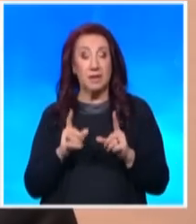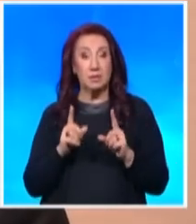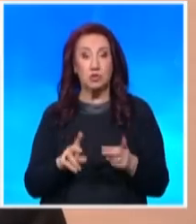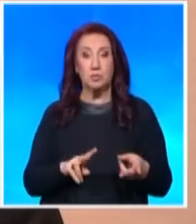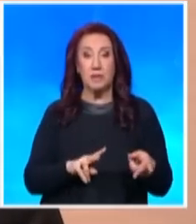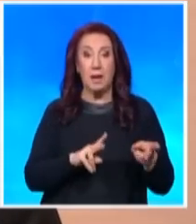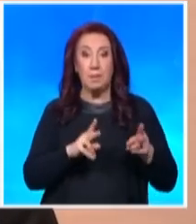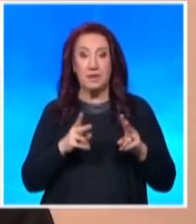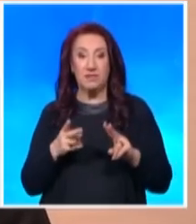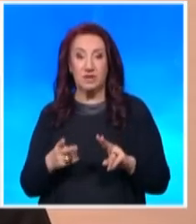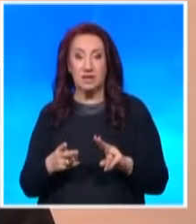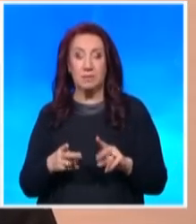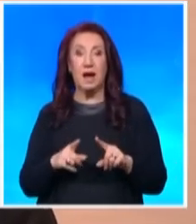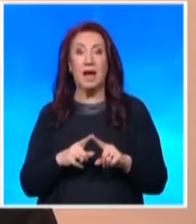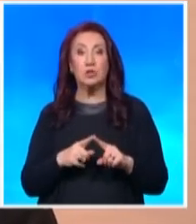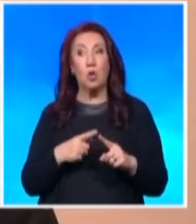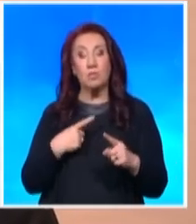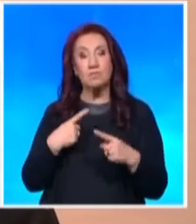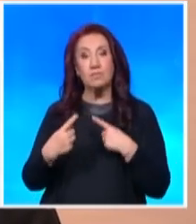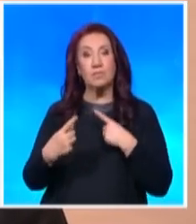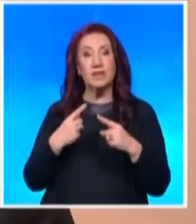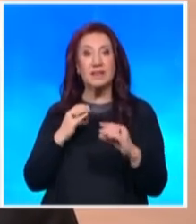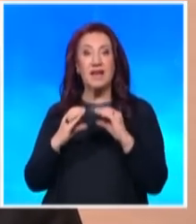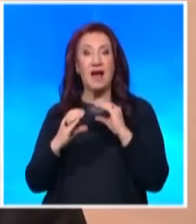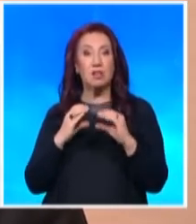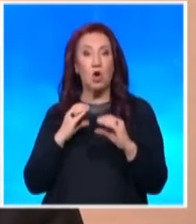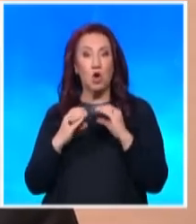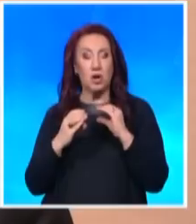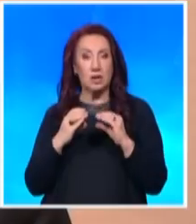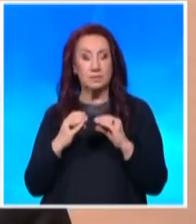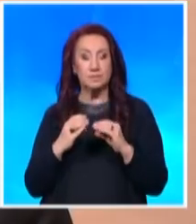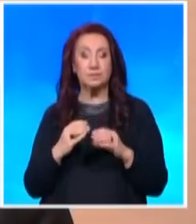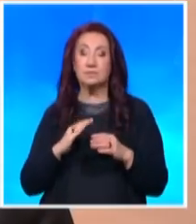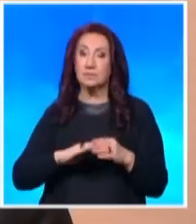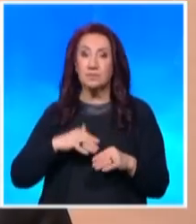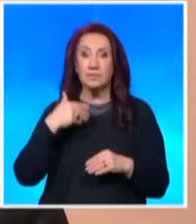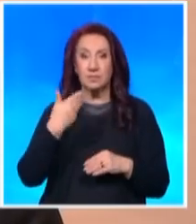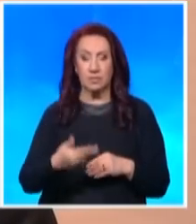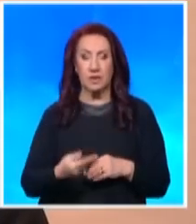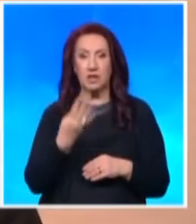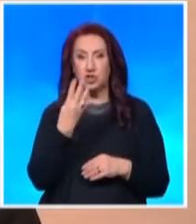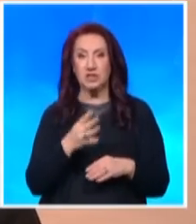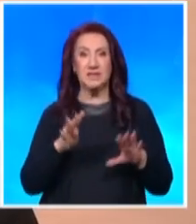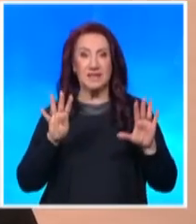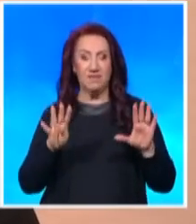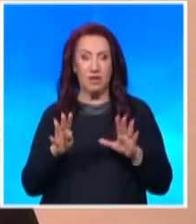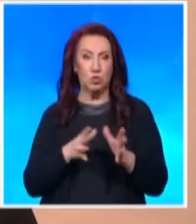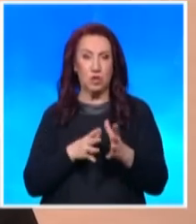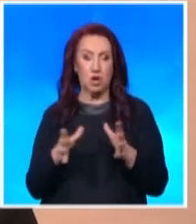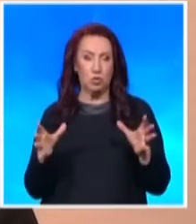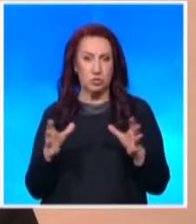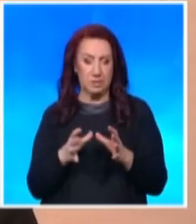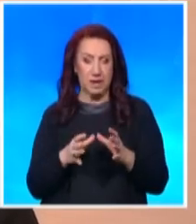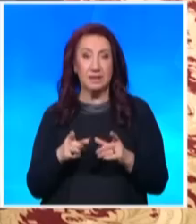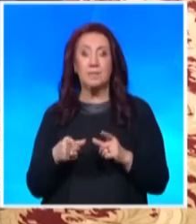превърнем в диалог. В 49-то Народно събрание, диалог, който